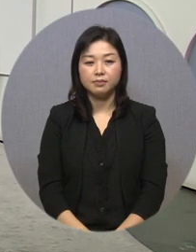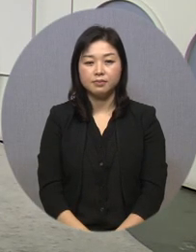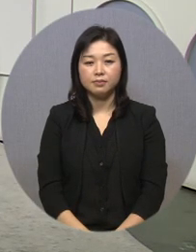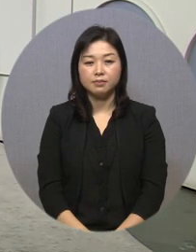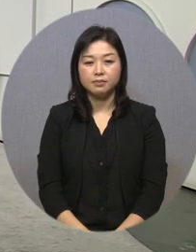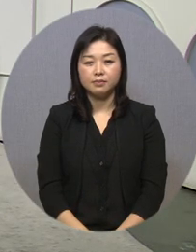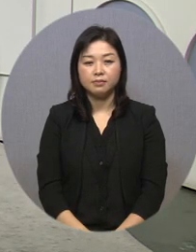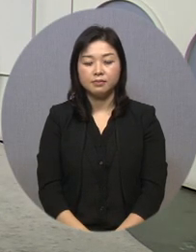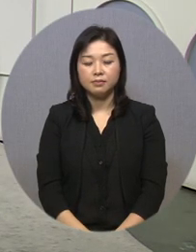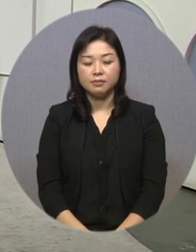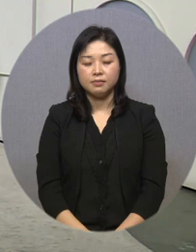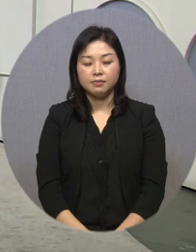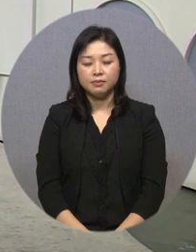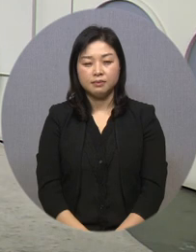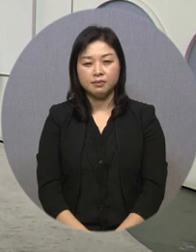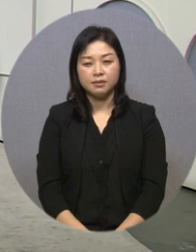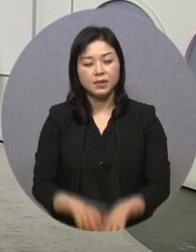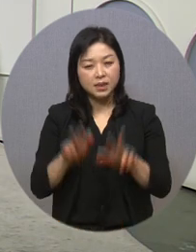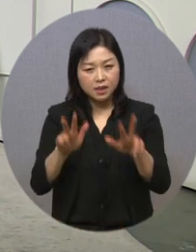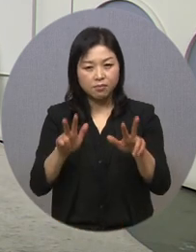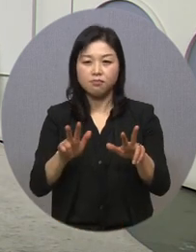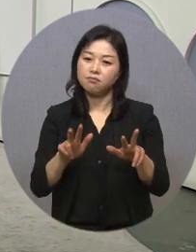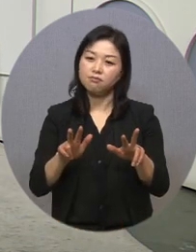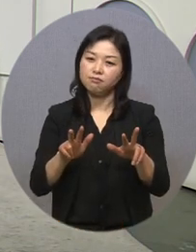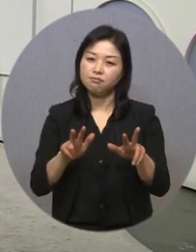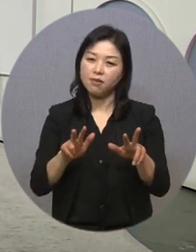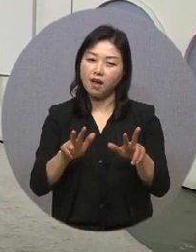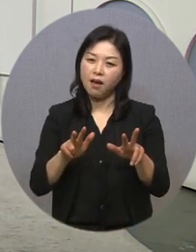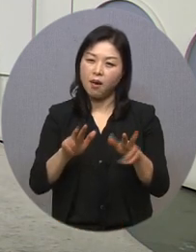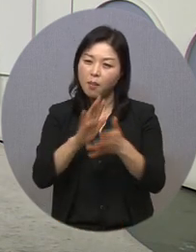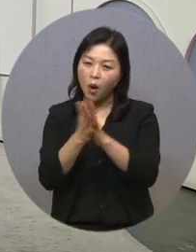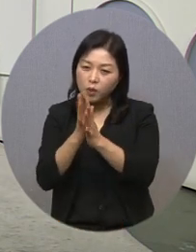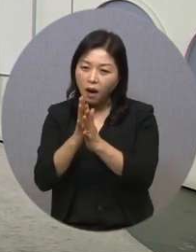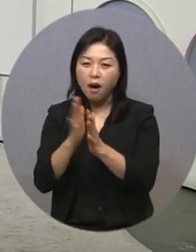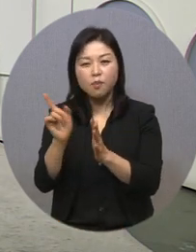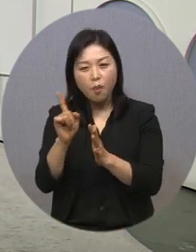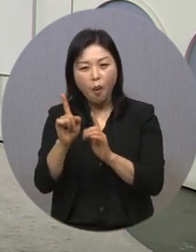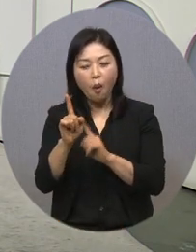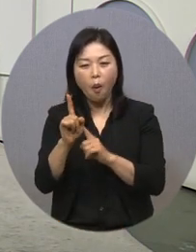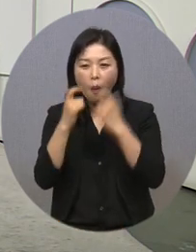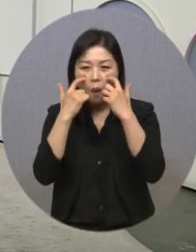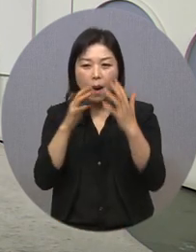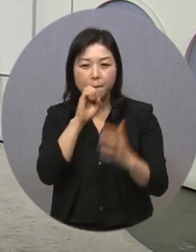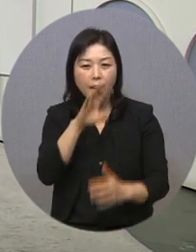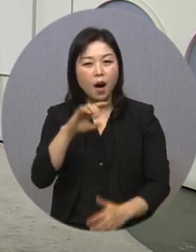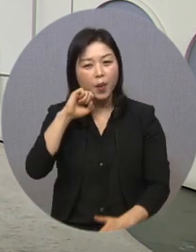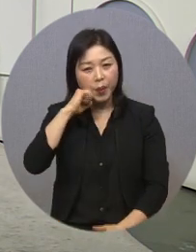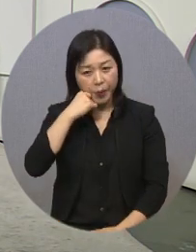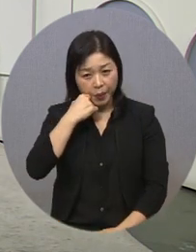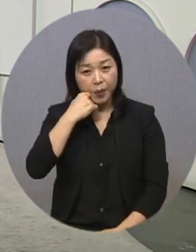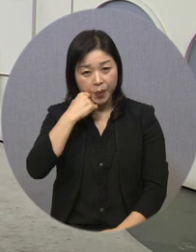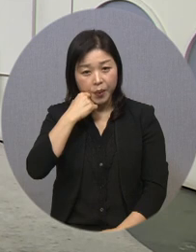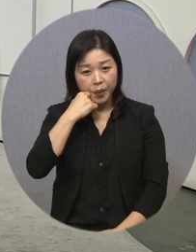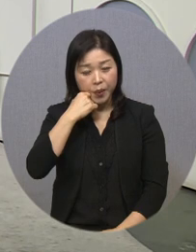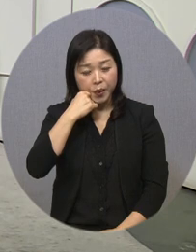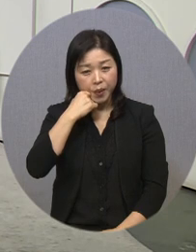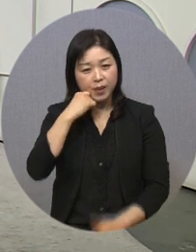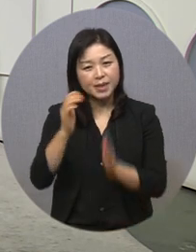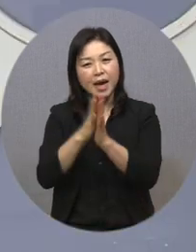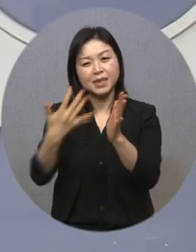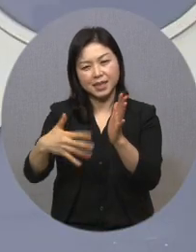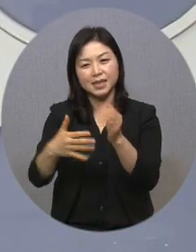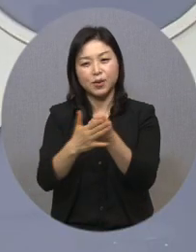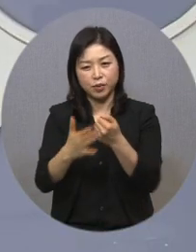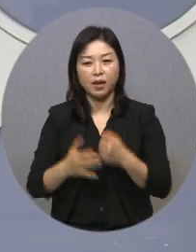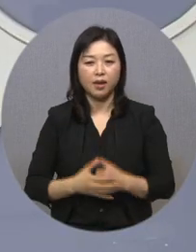아직까지는 그것을 좀 직접적으로다가 말씀드리는 거에서는 조금 시기적으로다가 빠르다 이렇게 좀 말씀을 드릴 수 있을